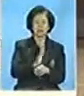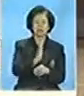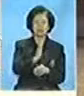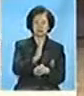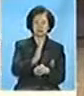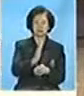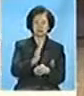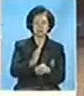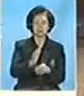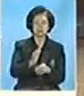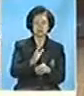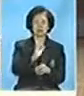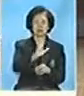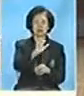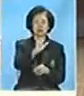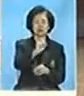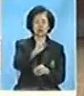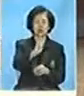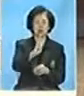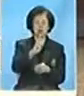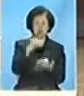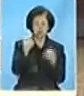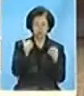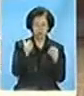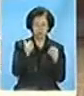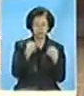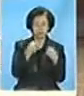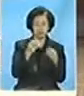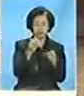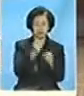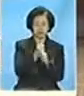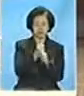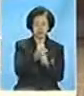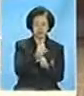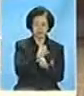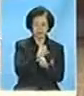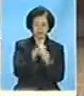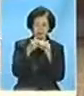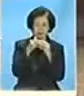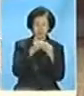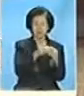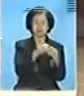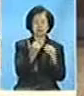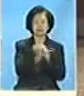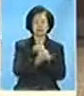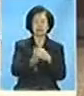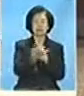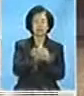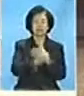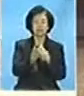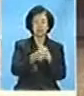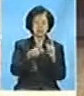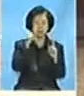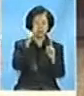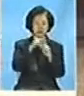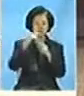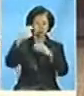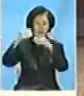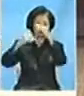ของวุฒิสภาเกิดขึ้นเนี่ยผมมั่นใจนะครับว่าเราจะนำประเทศชาติไปสู่ความเจ